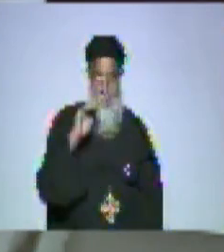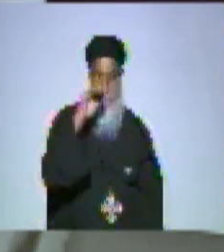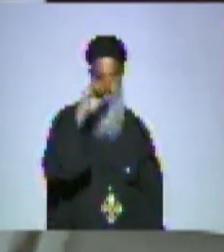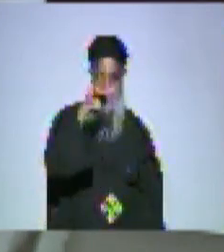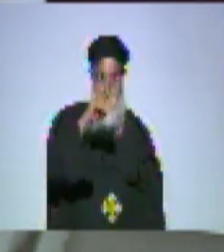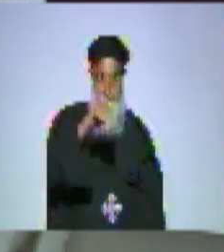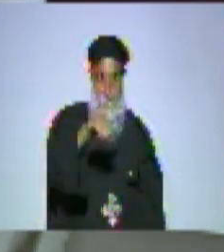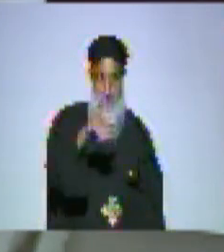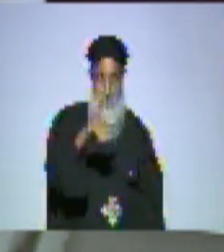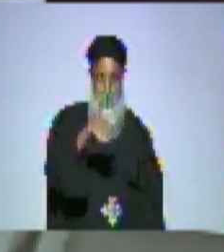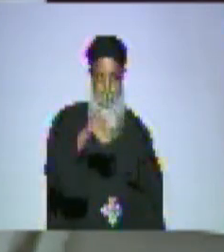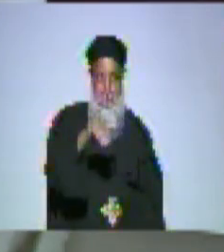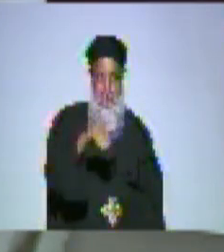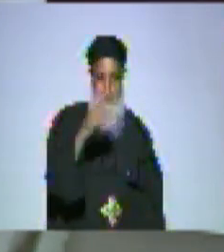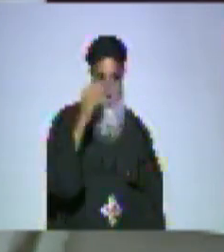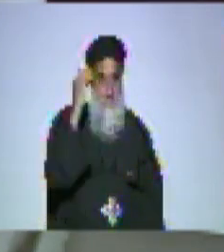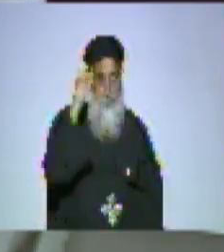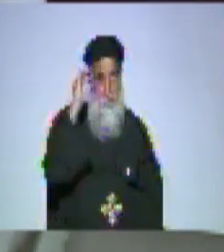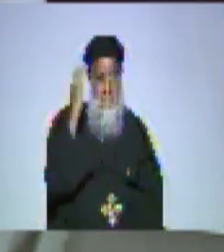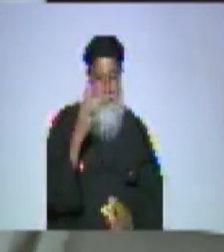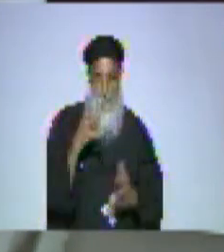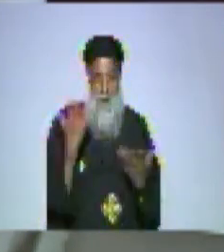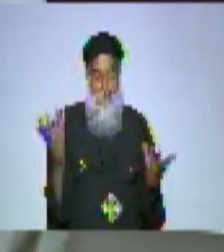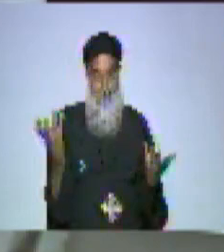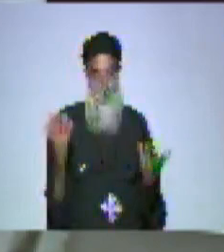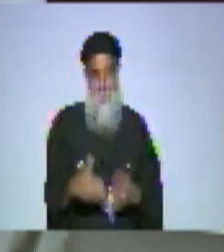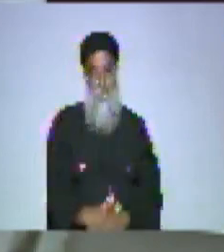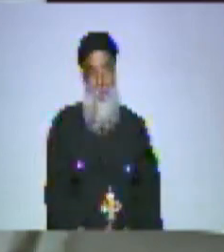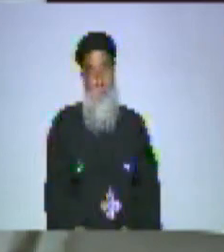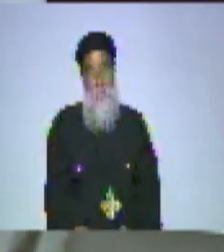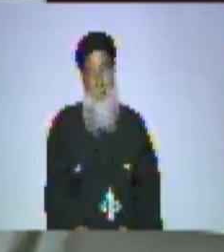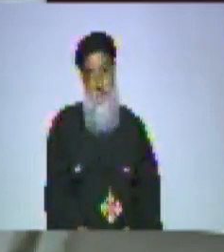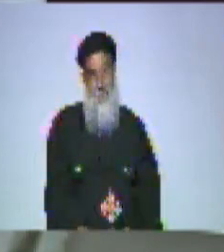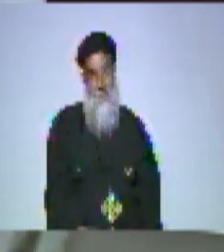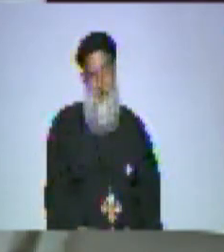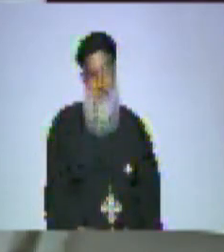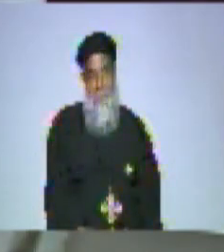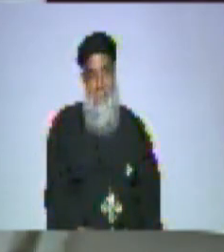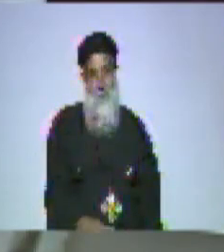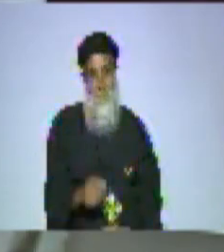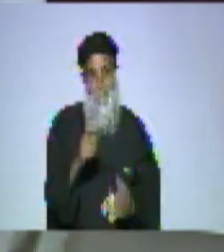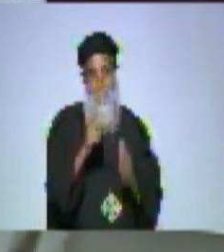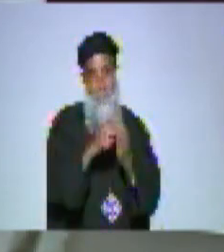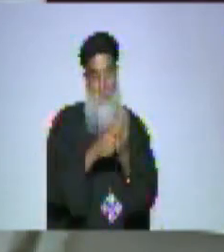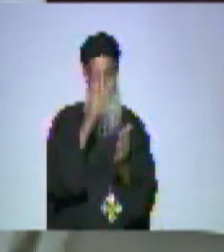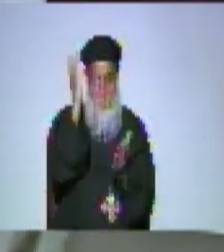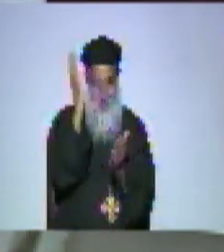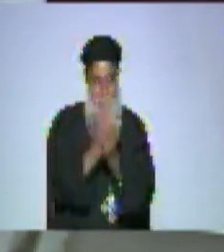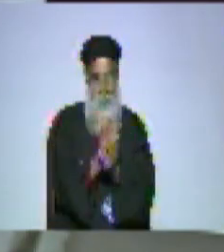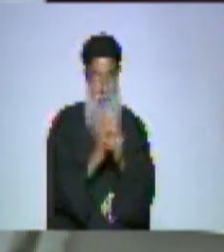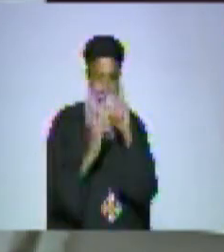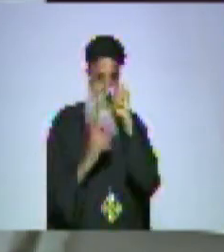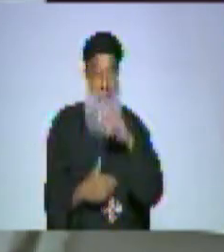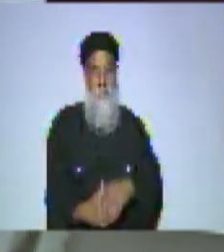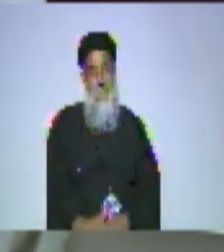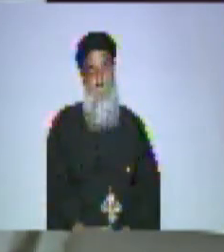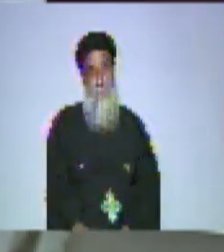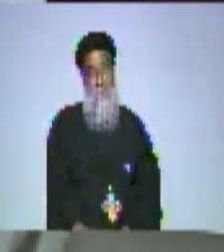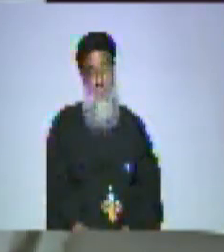الاسرار وهو كده يبقى ما فيش مخافه ربنا لان في وصيه بتقول كده